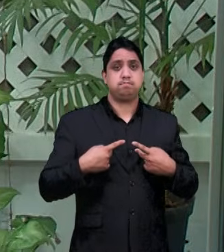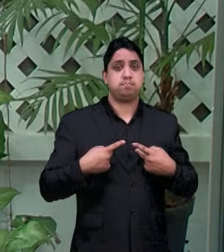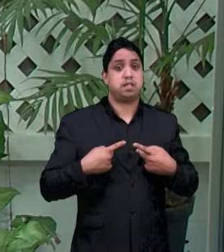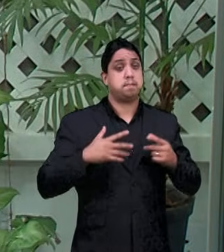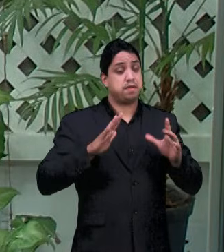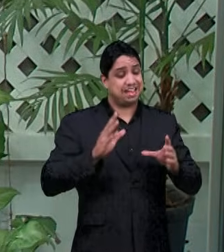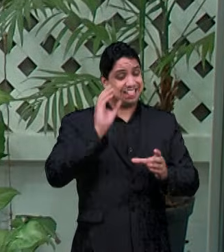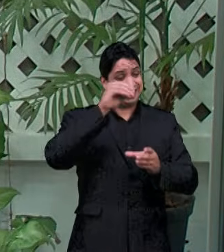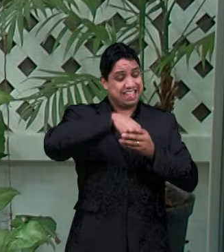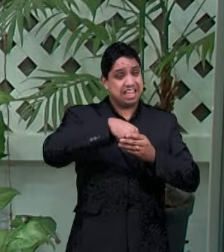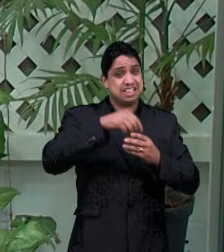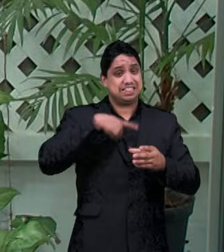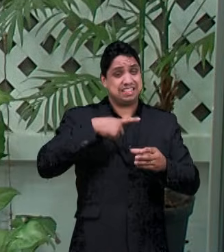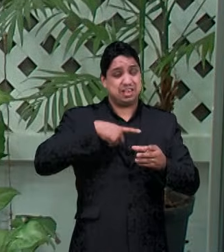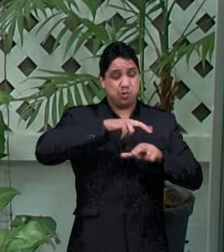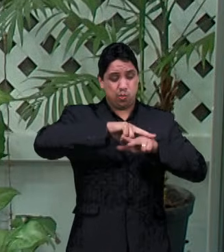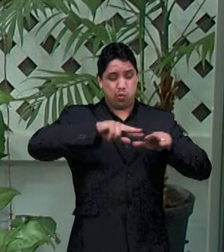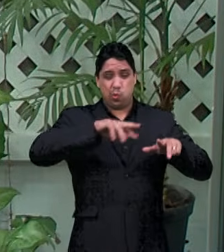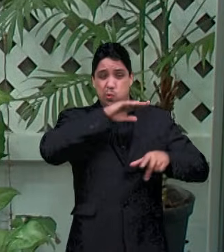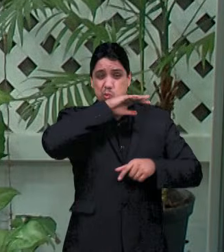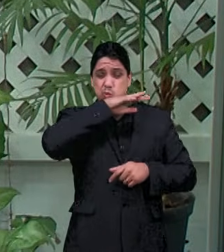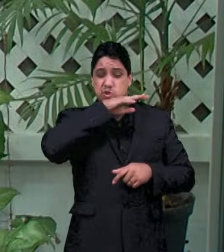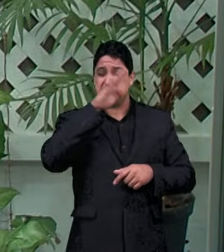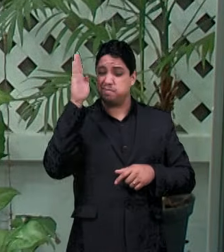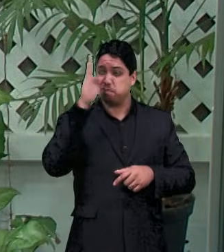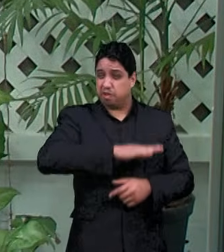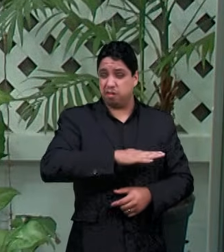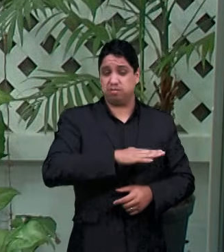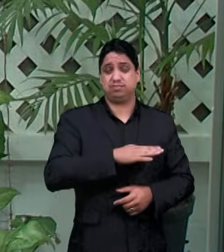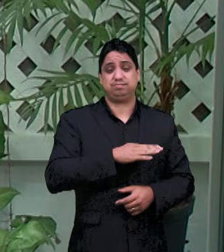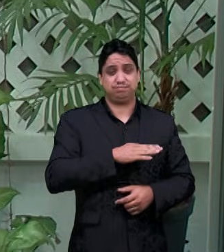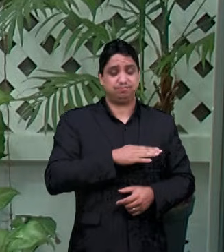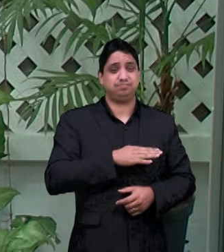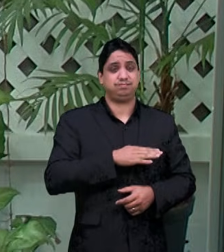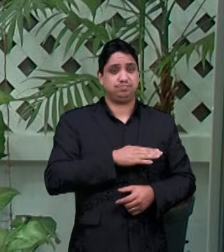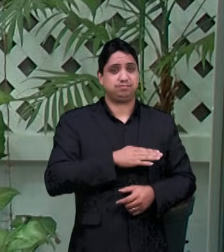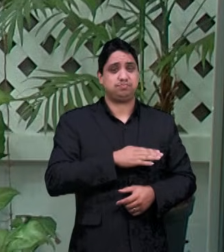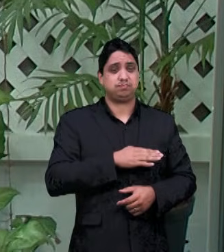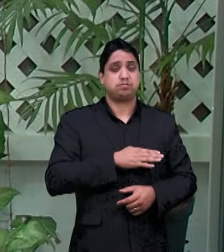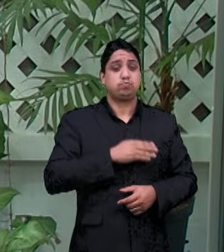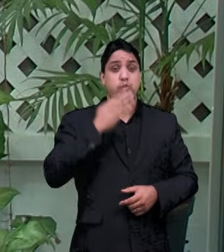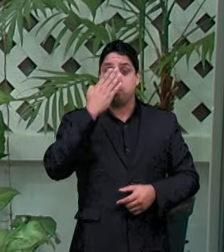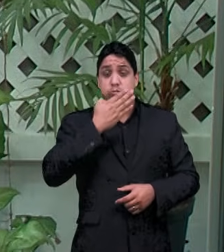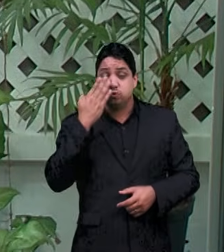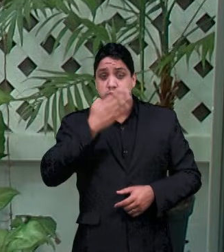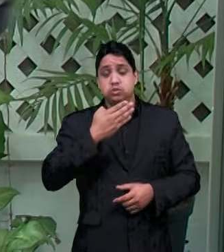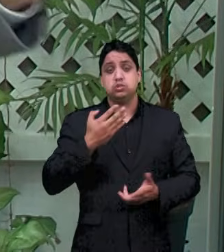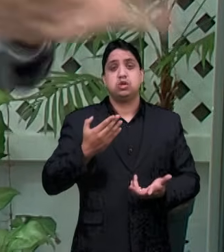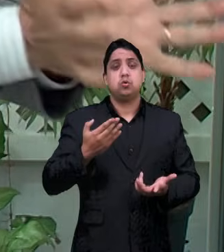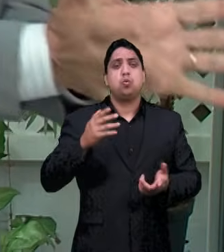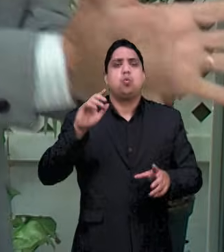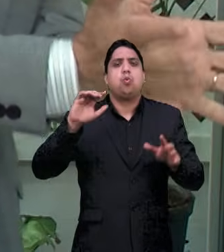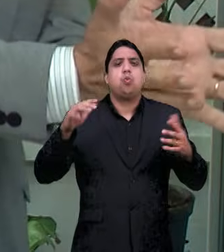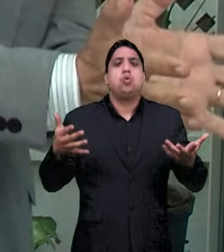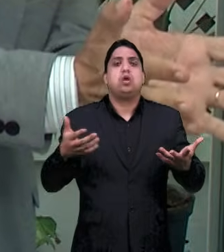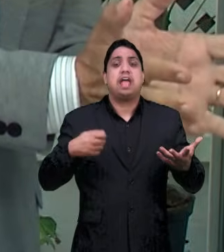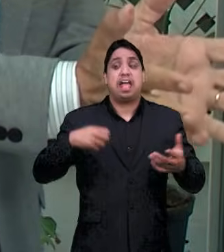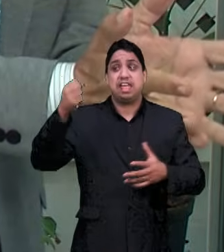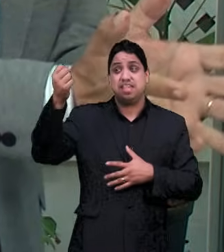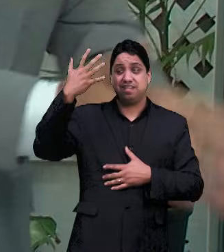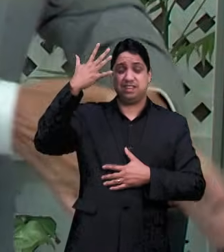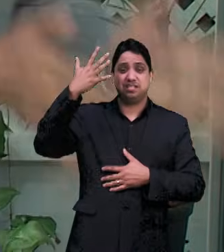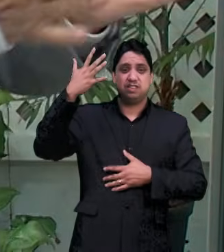abominations et des immondices de ces prostitutions, Quelle est la prostitution? C'est laisser la